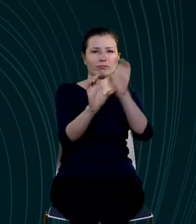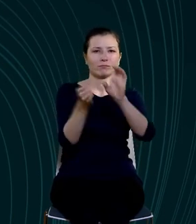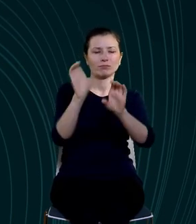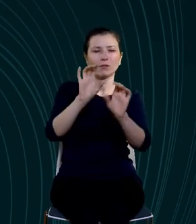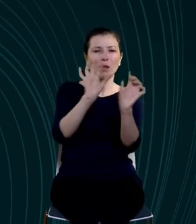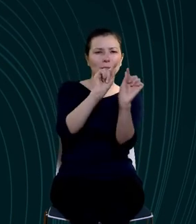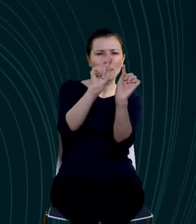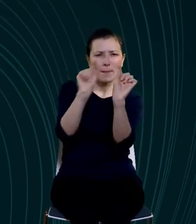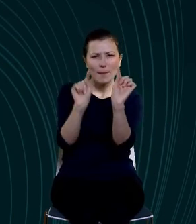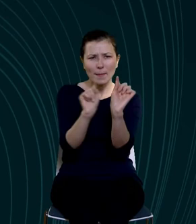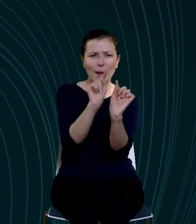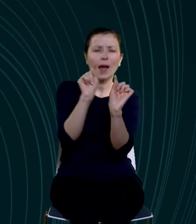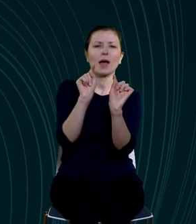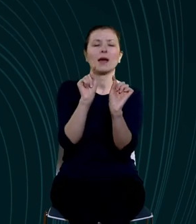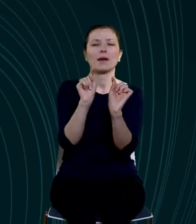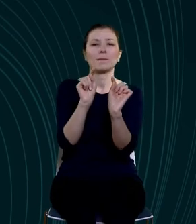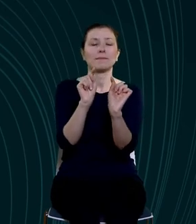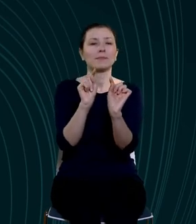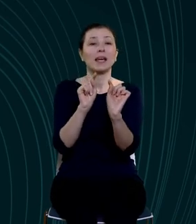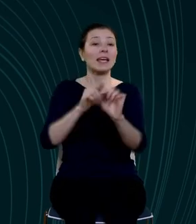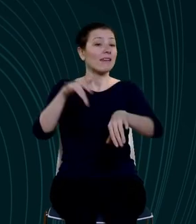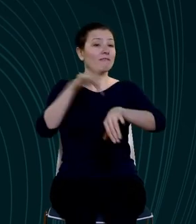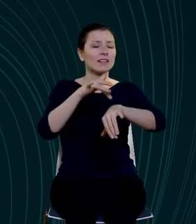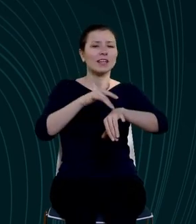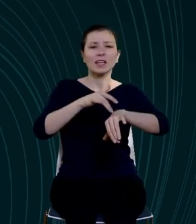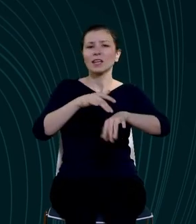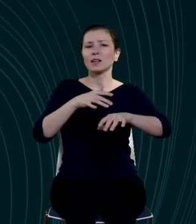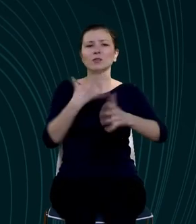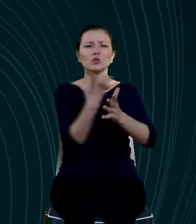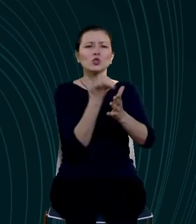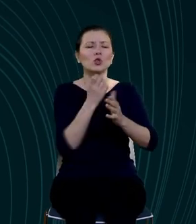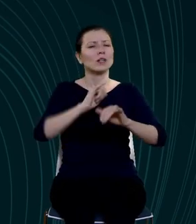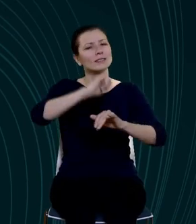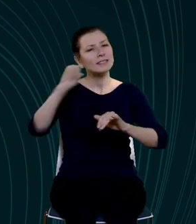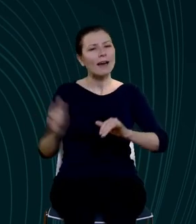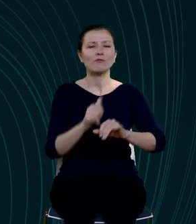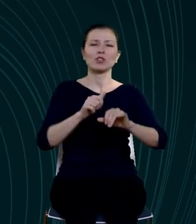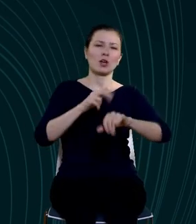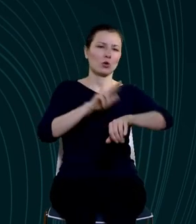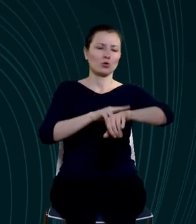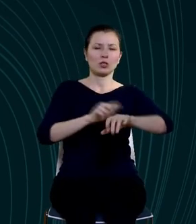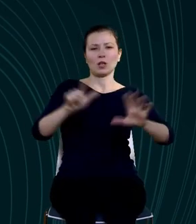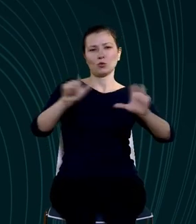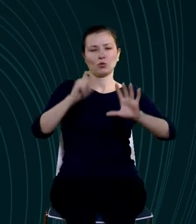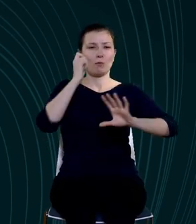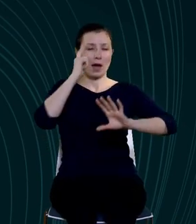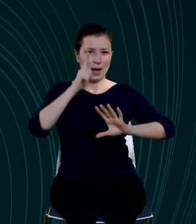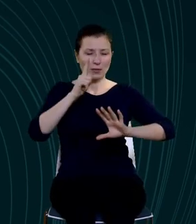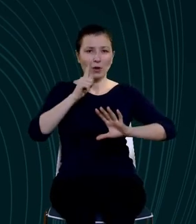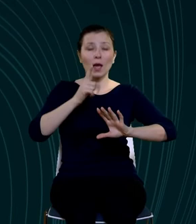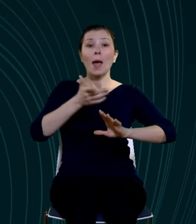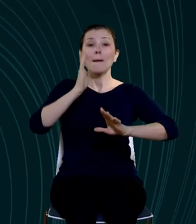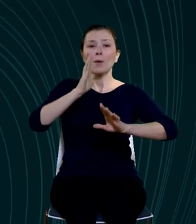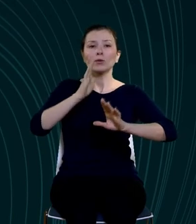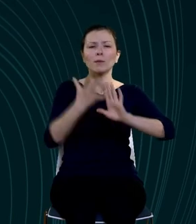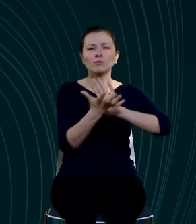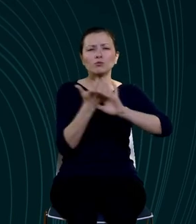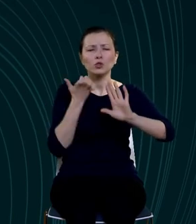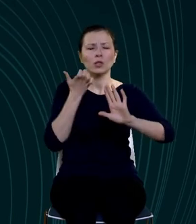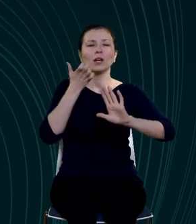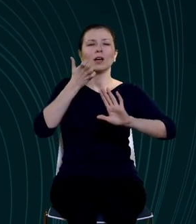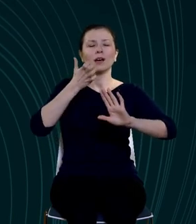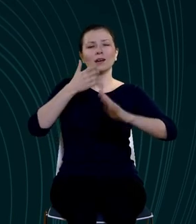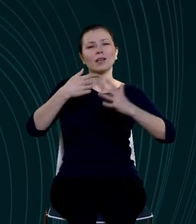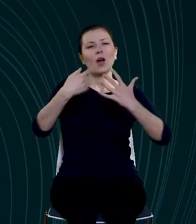takich wyników uzyskiwanych zawsze o 7 rano w poszczególnych kolejnych dniach obliczamy wartość średnią.